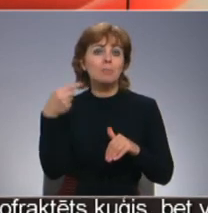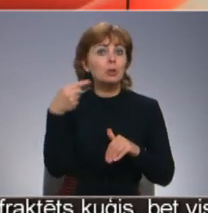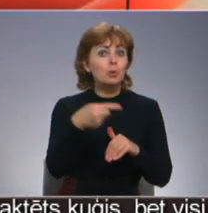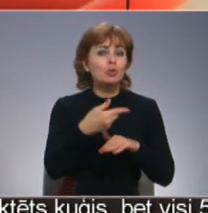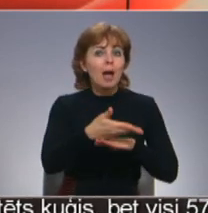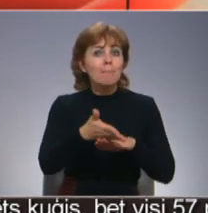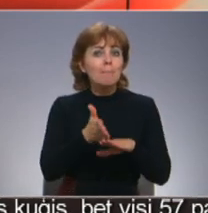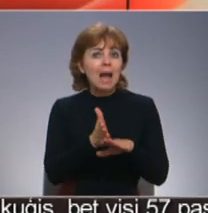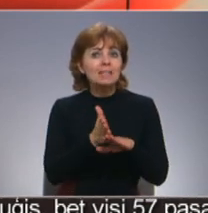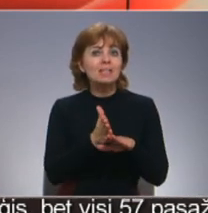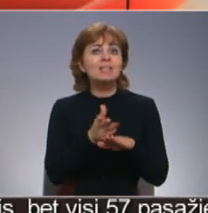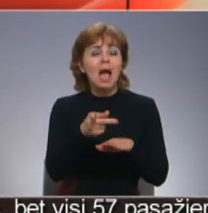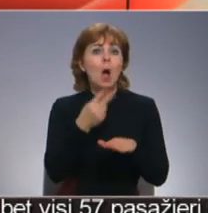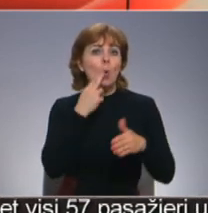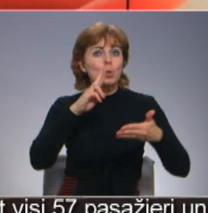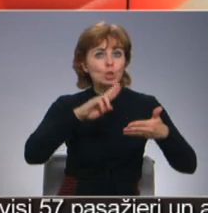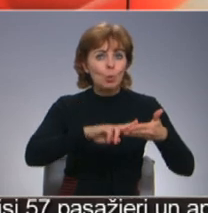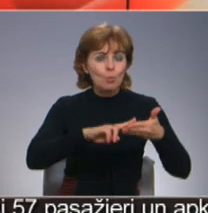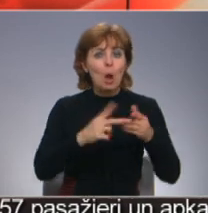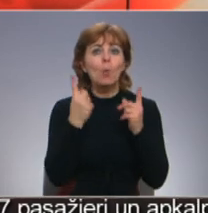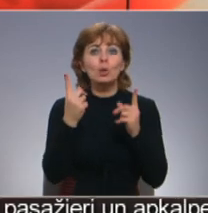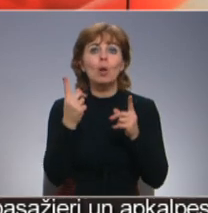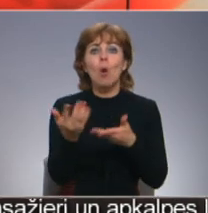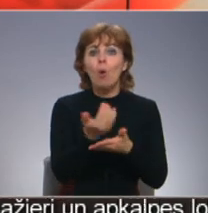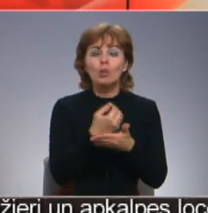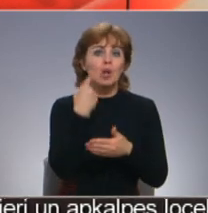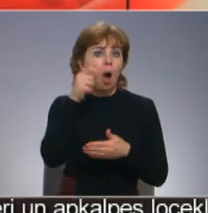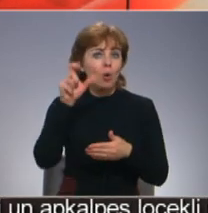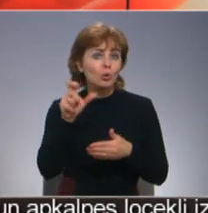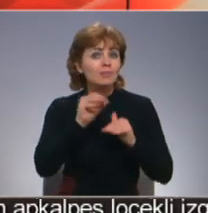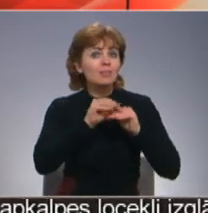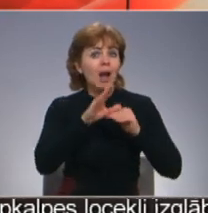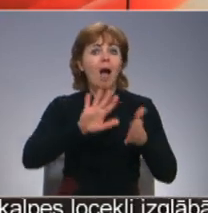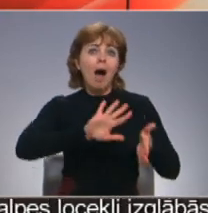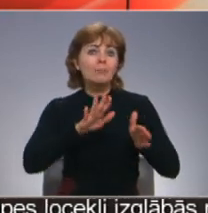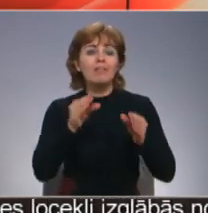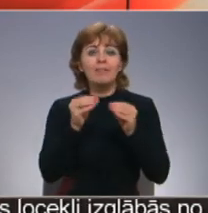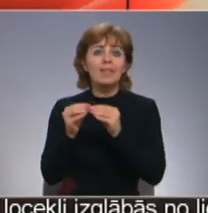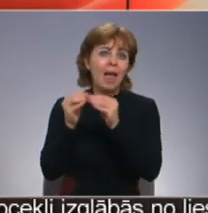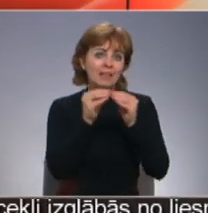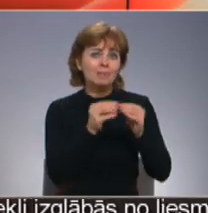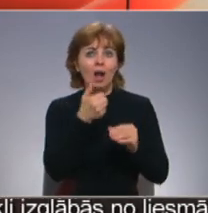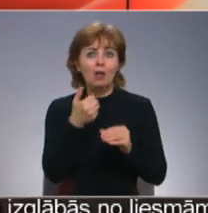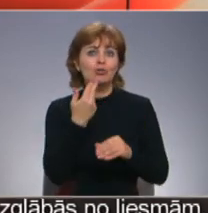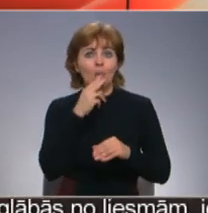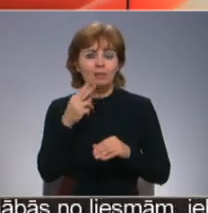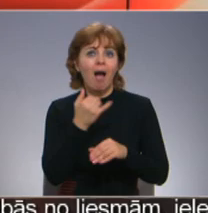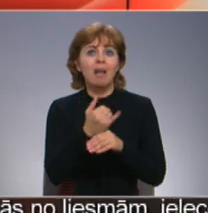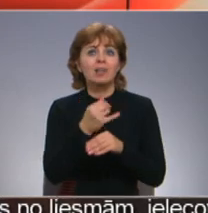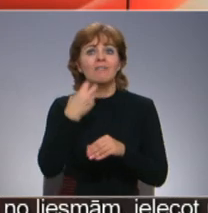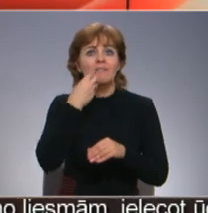Unikālo kolekciju autors sakrājas aptuveni 10 gados. Šonedēļ tā atceļojas uz vecumnieku novada Mīstas bibliotēku un vairāk TV spektrs.